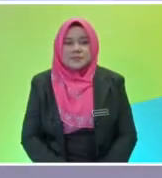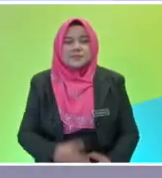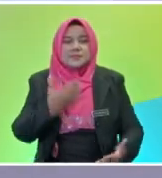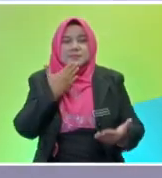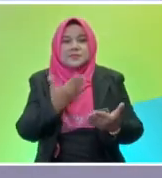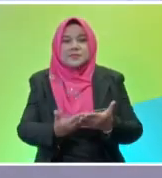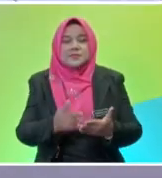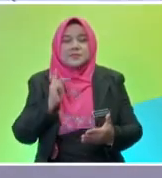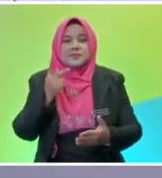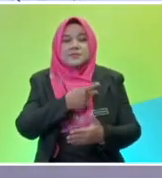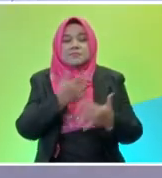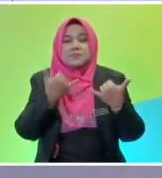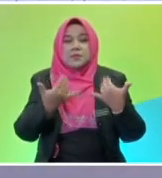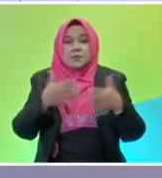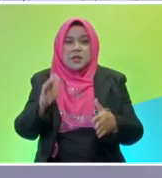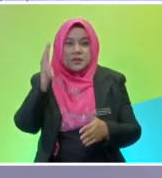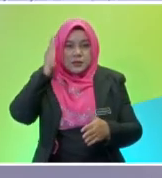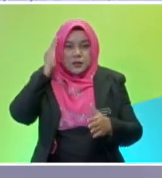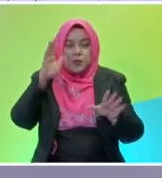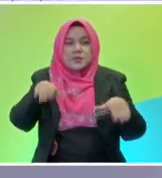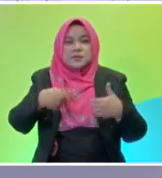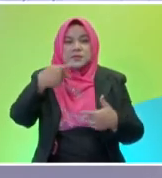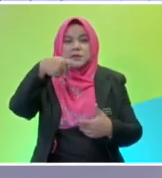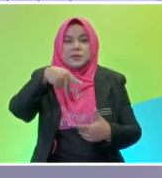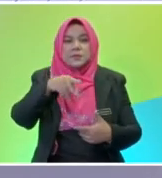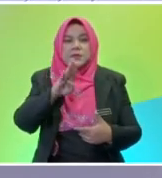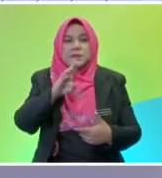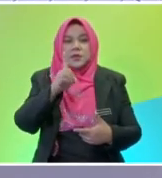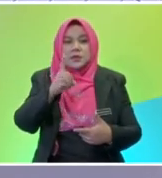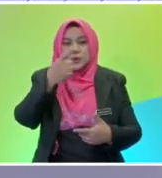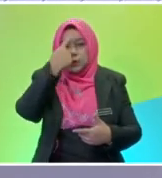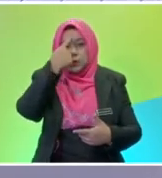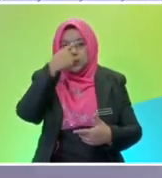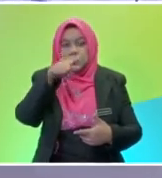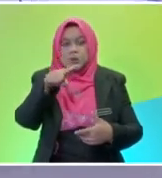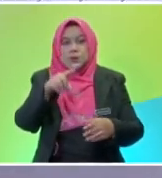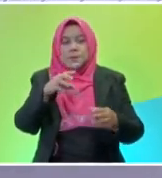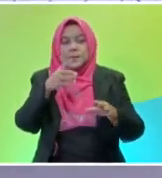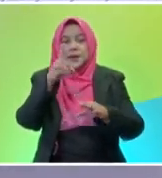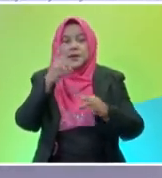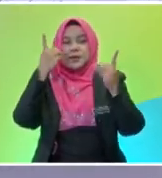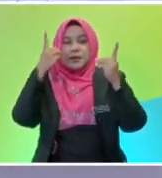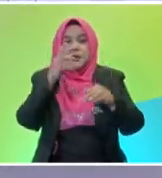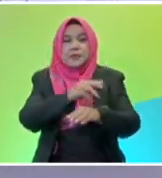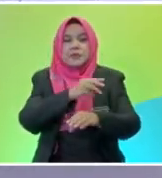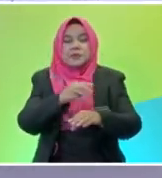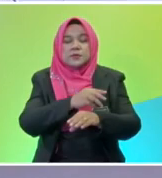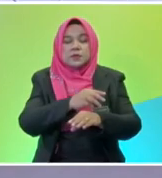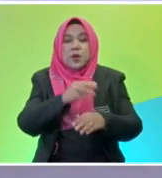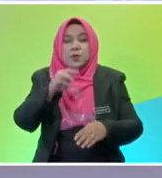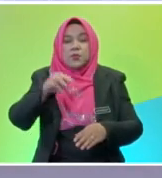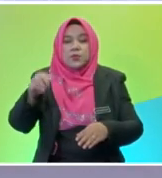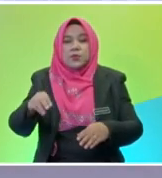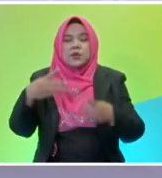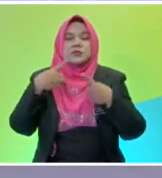sekarang sudah mengetahui bagaimana PBD itu dilaksanakan bagi mata pelajaran Pendidikan music dan pastinya sekarang ini murid-murid sedang menuntun